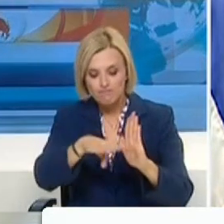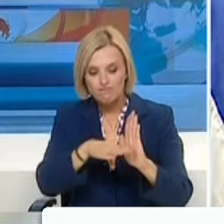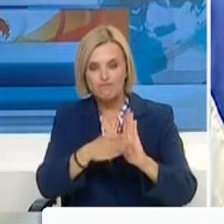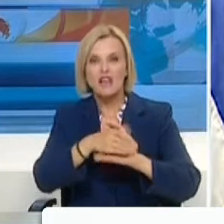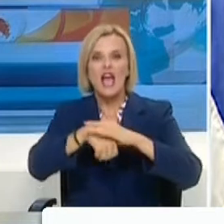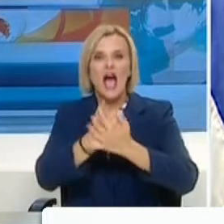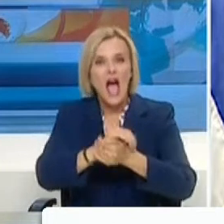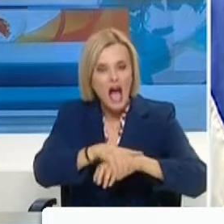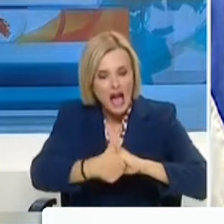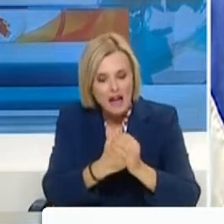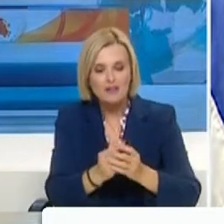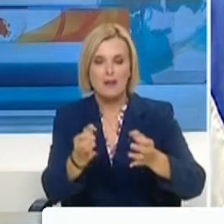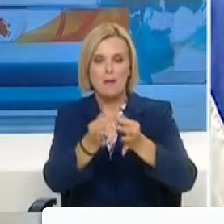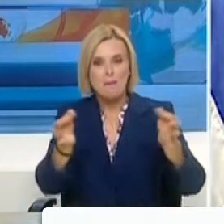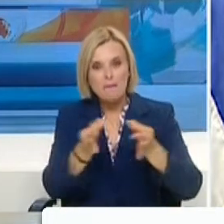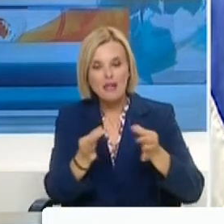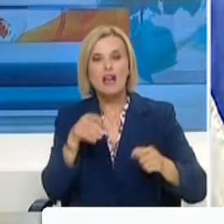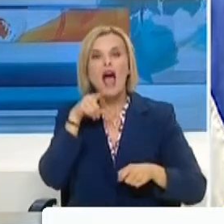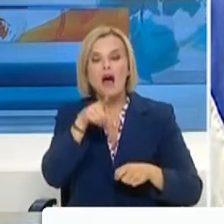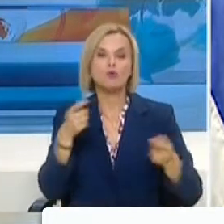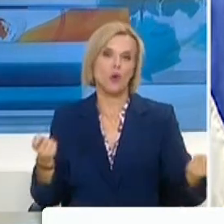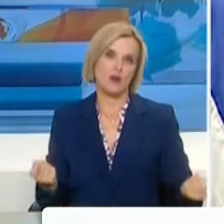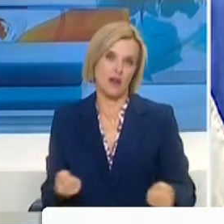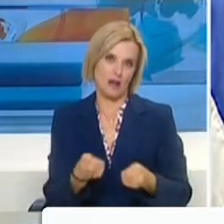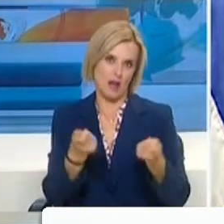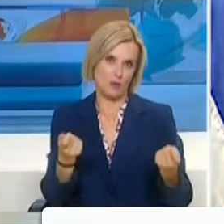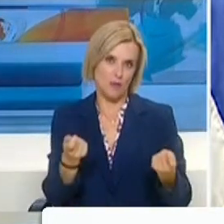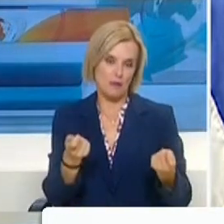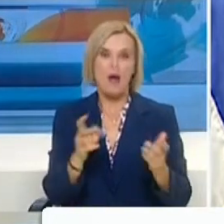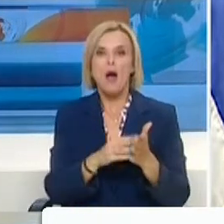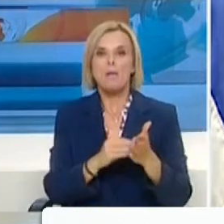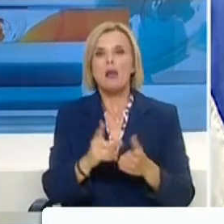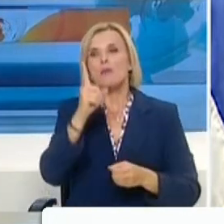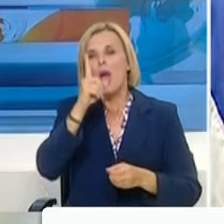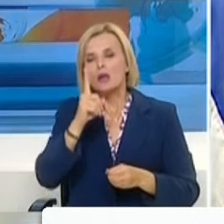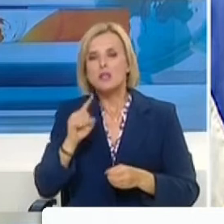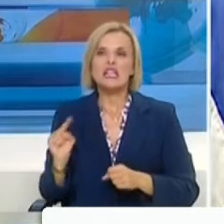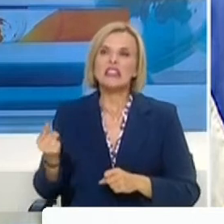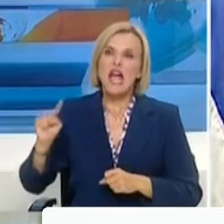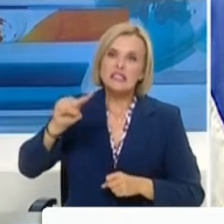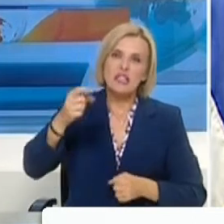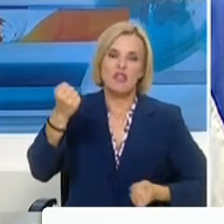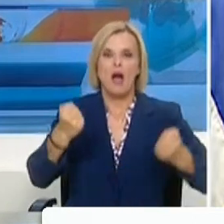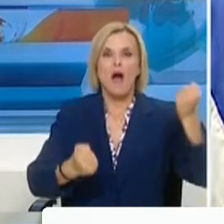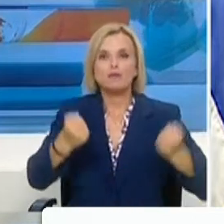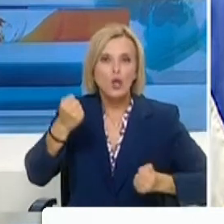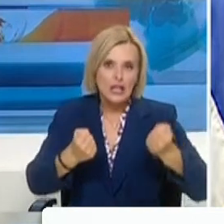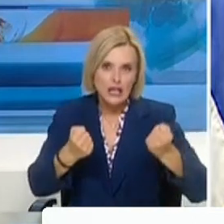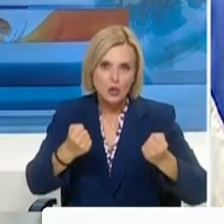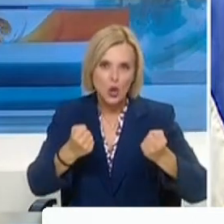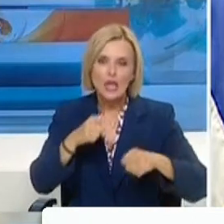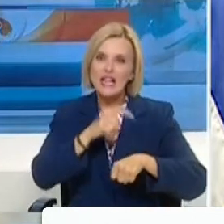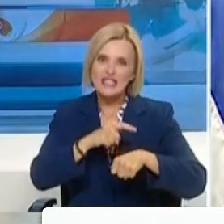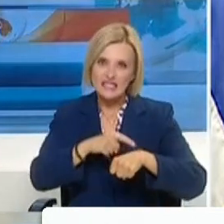πριν ταξιδέψει, αλλά να τον εποάζει και τον εμφανίσει ακριβώς την ώρα που ταξιδεύει. Καταλαβαίνετε λοιπόν ότι οποιαδήποτε συζήτηση για εργαστριακό έλεγχο είναι λίγο